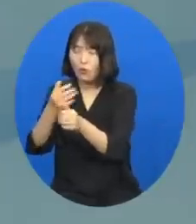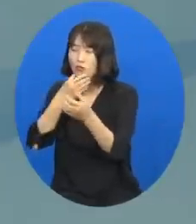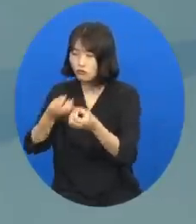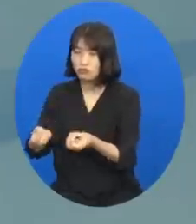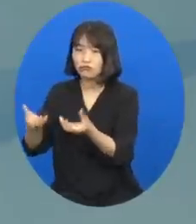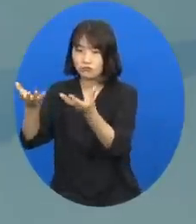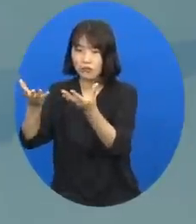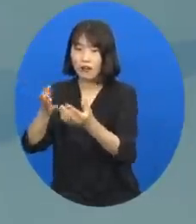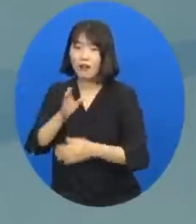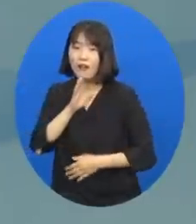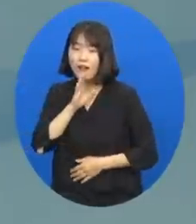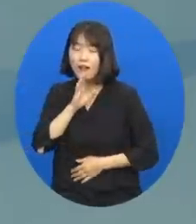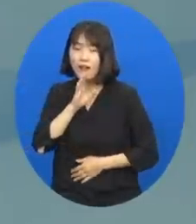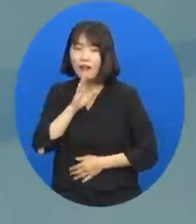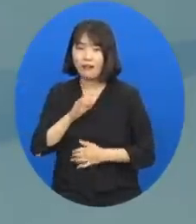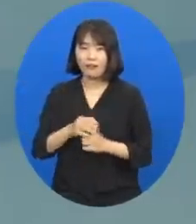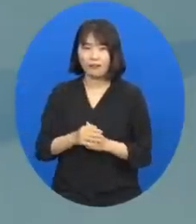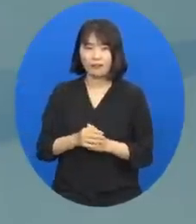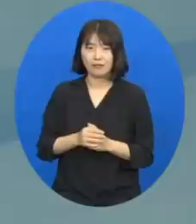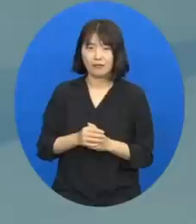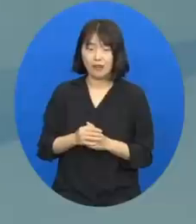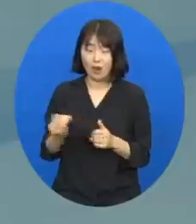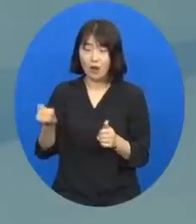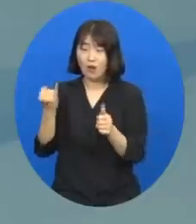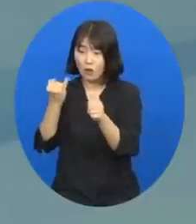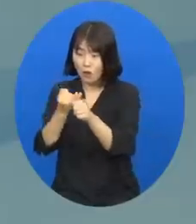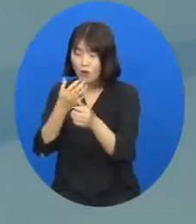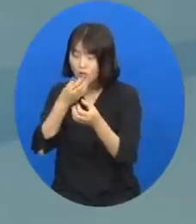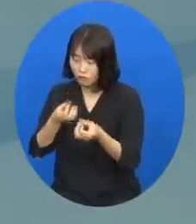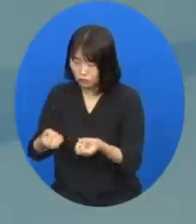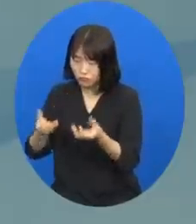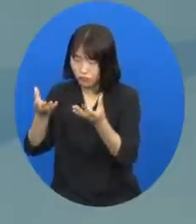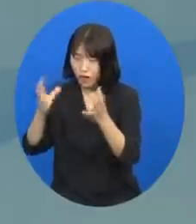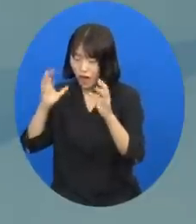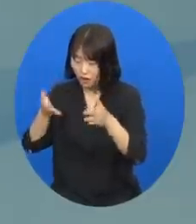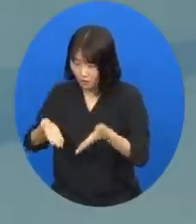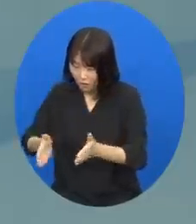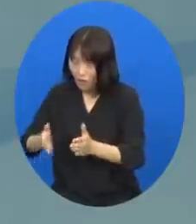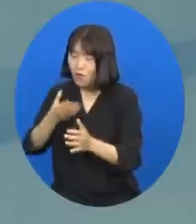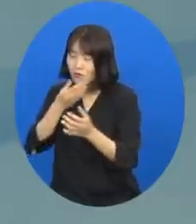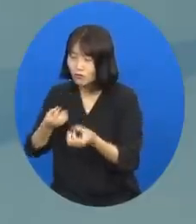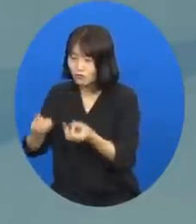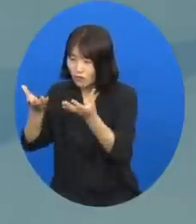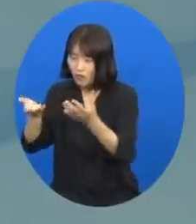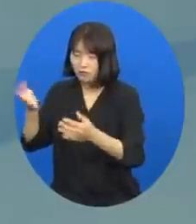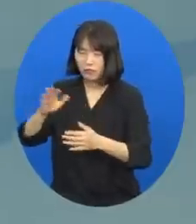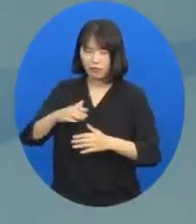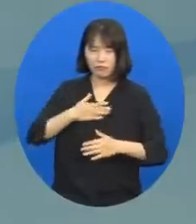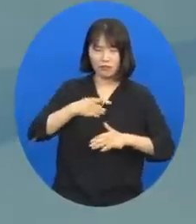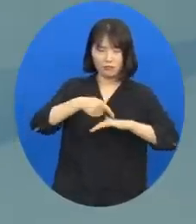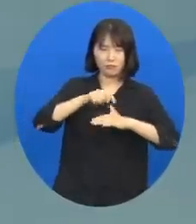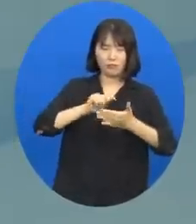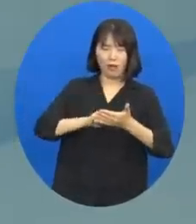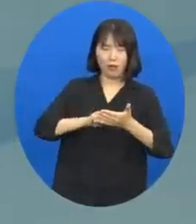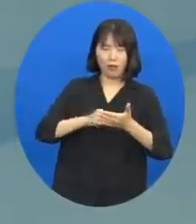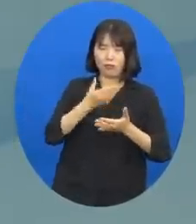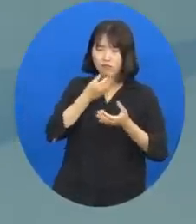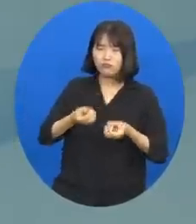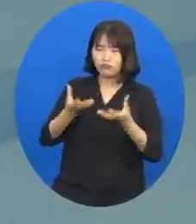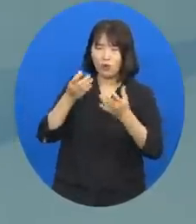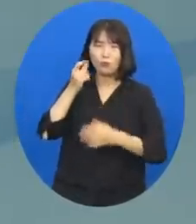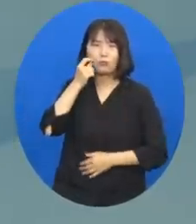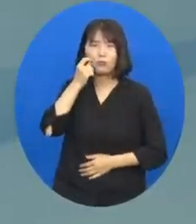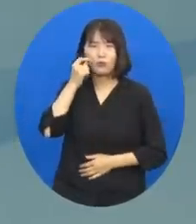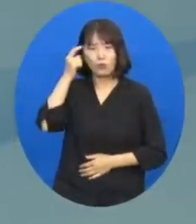정말 결혼을 했구나 그리고 아이를 났구나 축하해줄 일인데 왜 마음에 축하해 주지 못할까 그것은